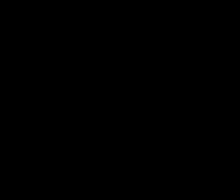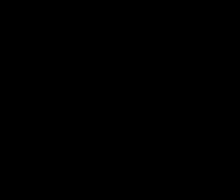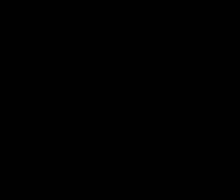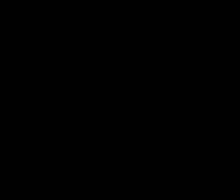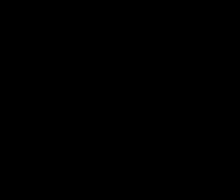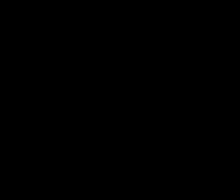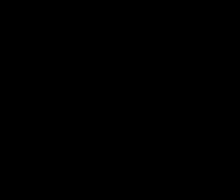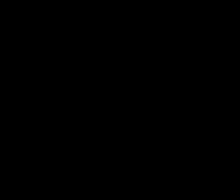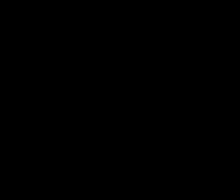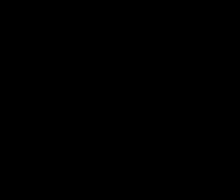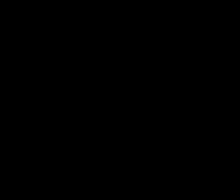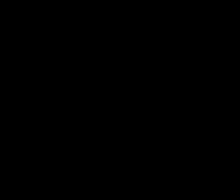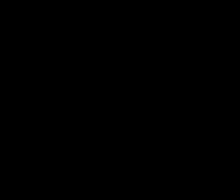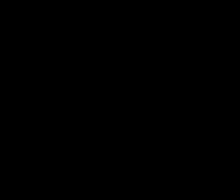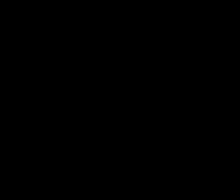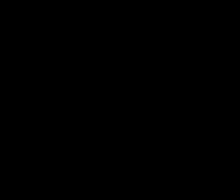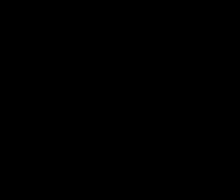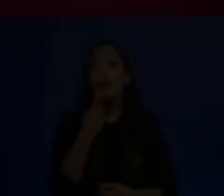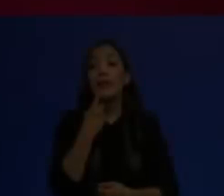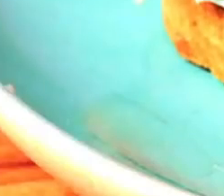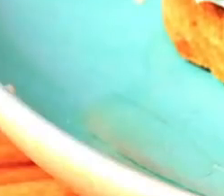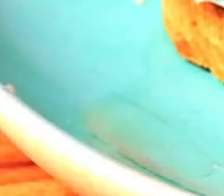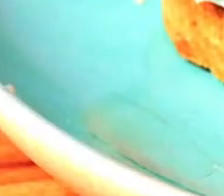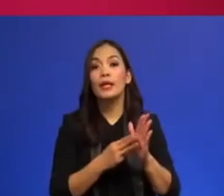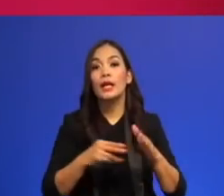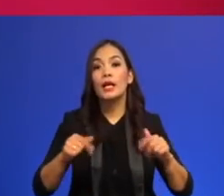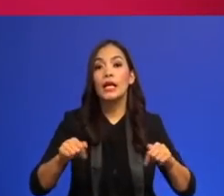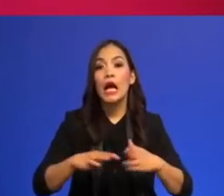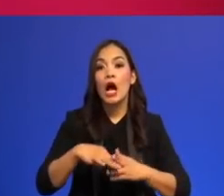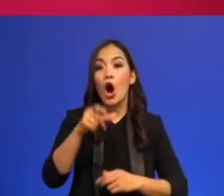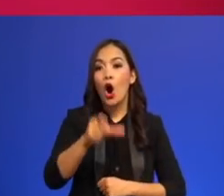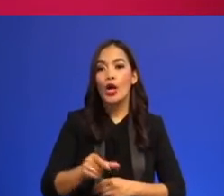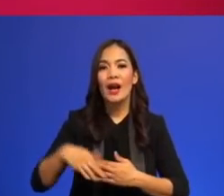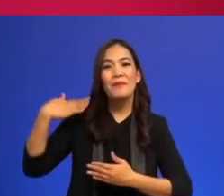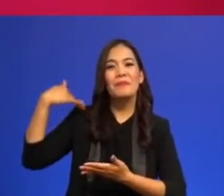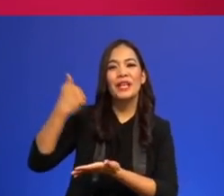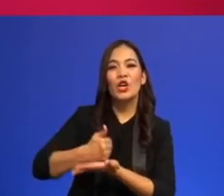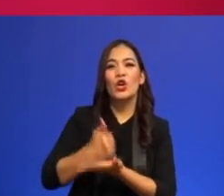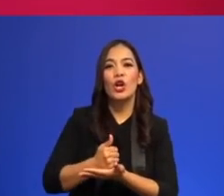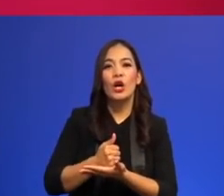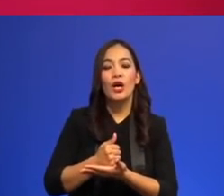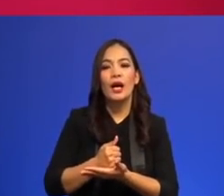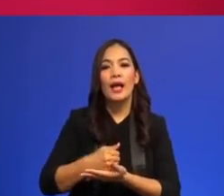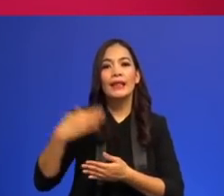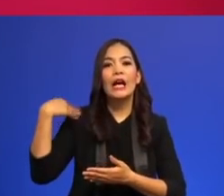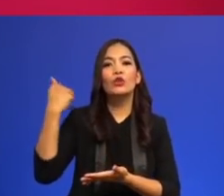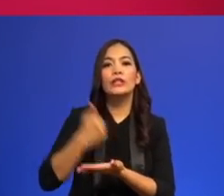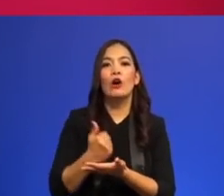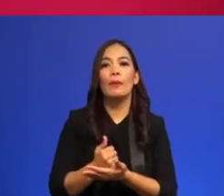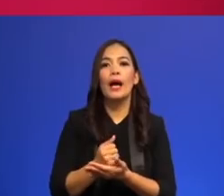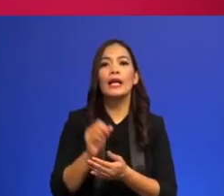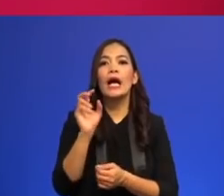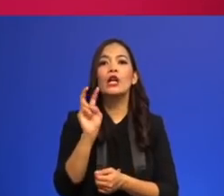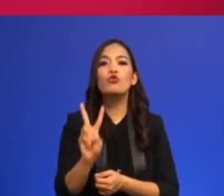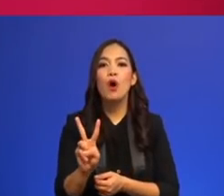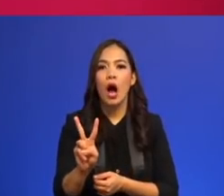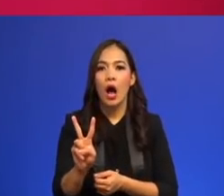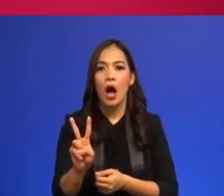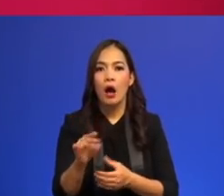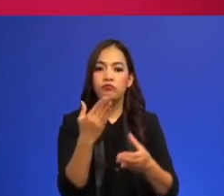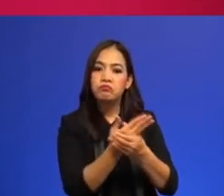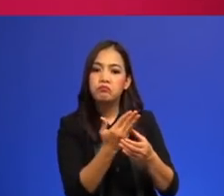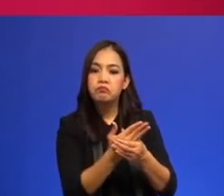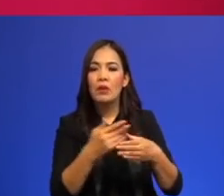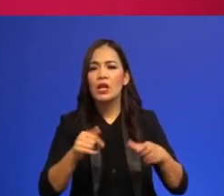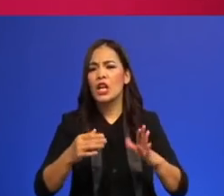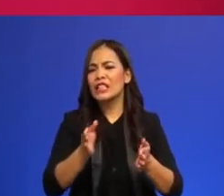Saudara, fenomena di mana seseorang harus memikul tanggung jawab dua pihak ini sebenarnya fenomena yang